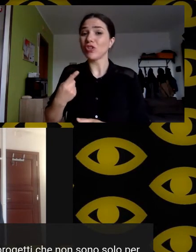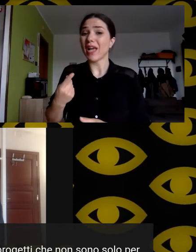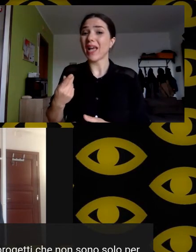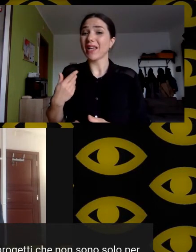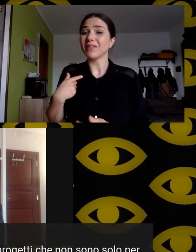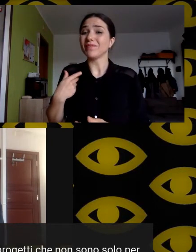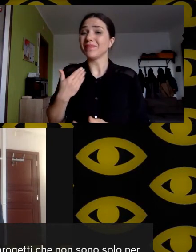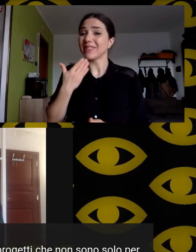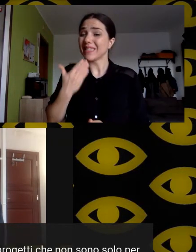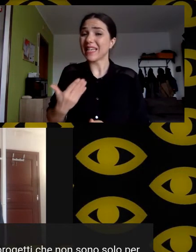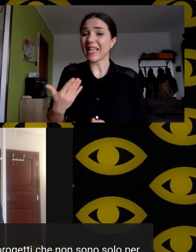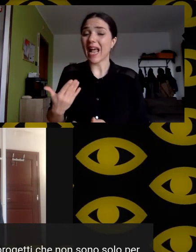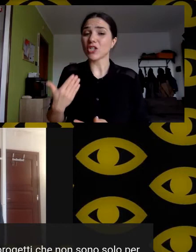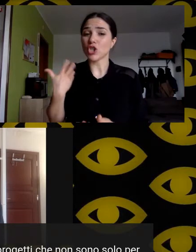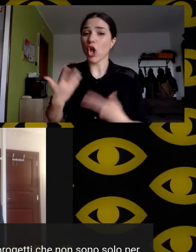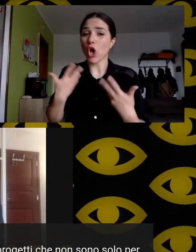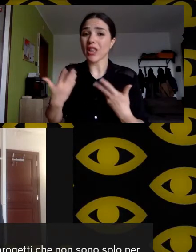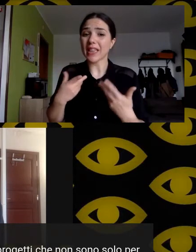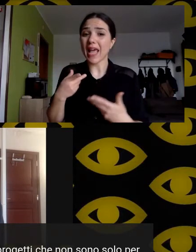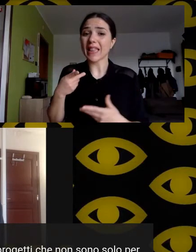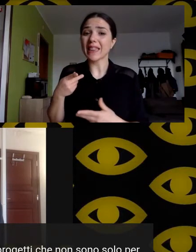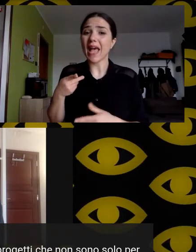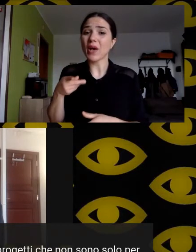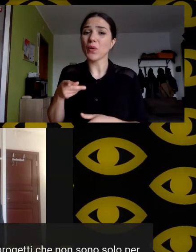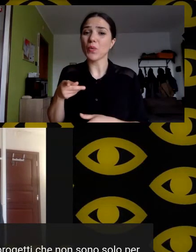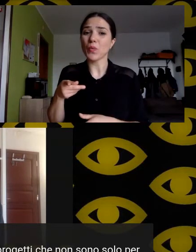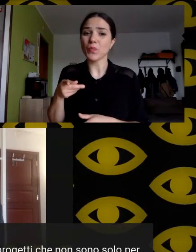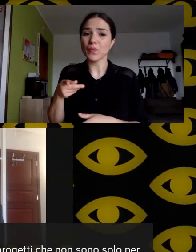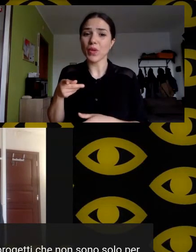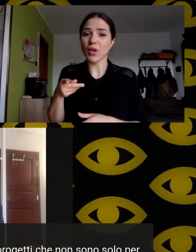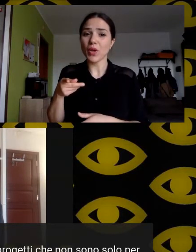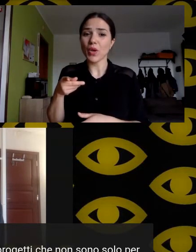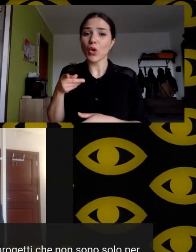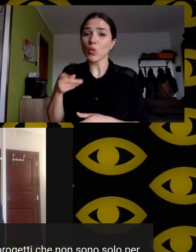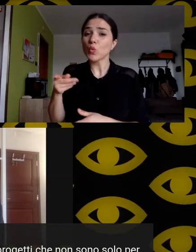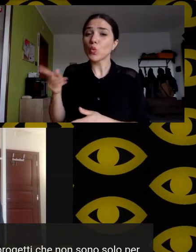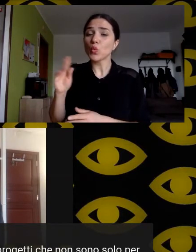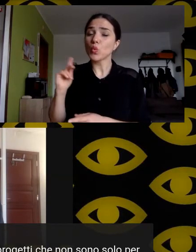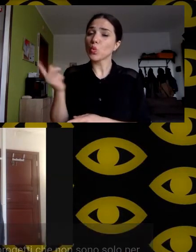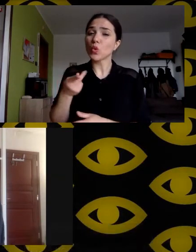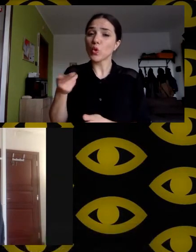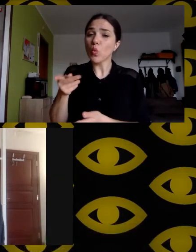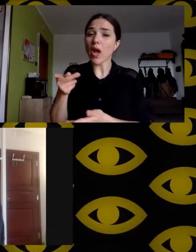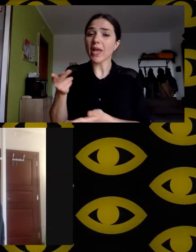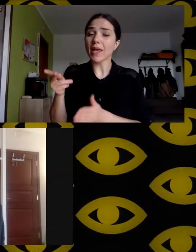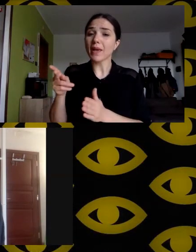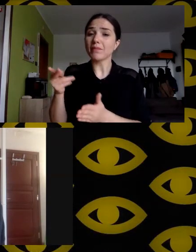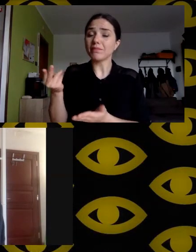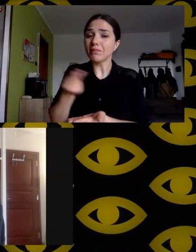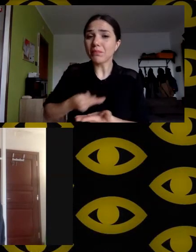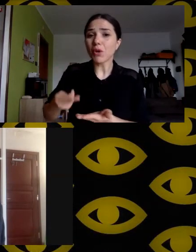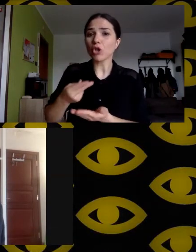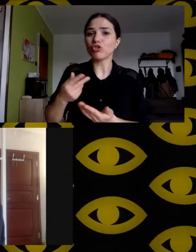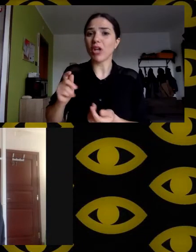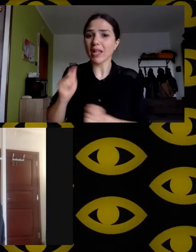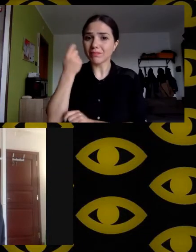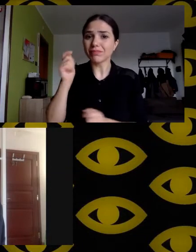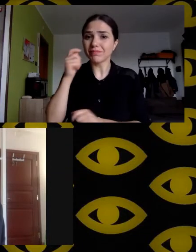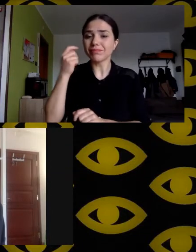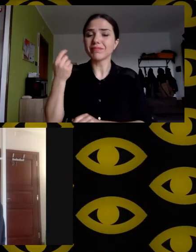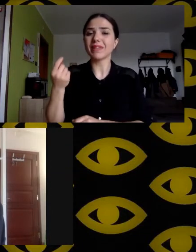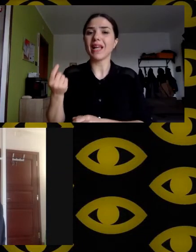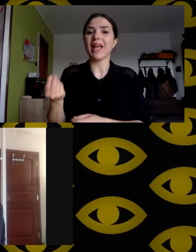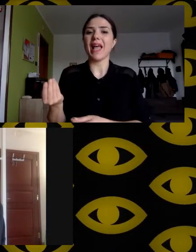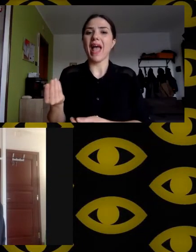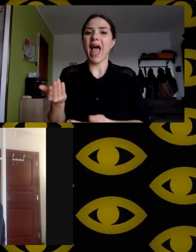per tutti noi e che uniscono tutte le persone. Sono contenta per questa diretta. Grazie Simona, mi fa molto molto